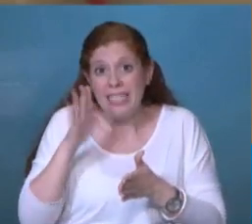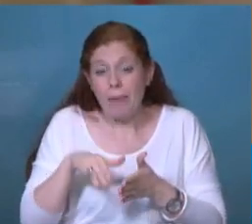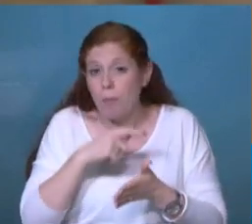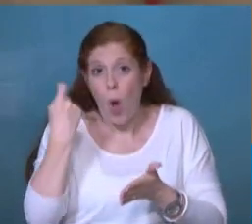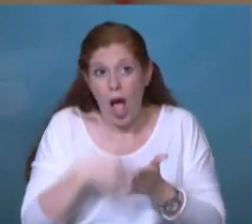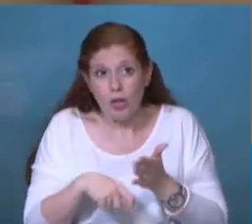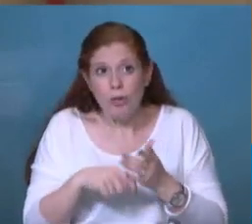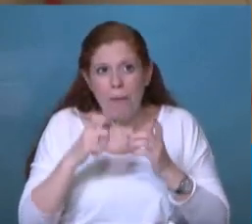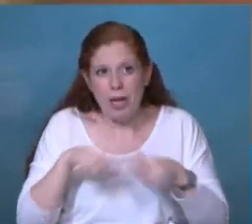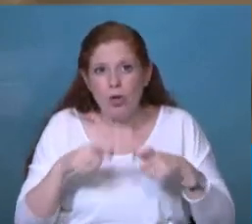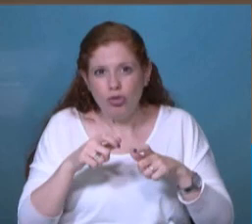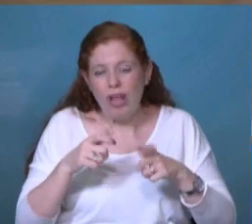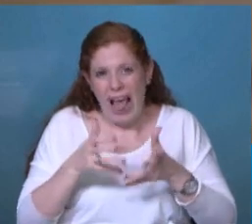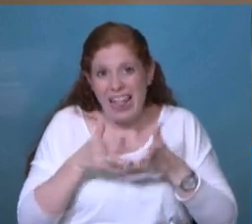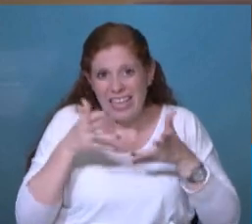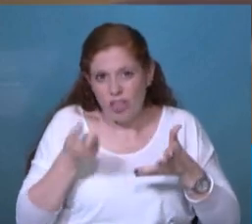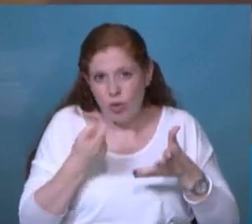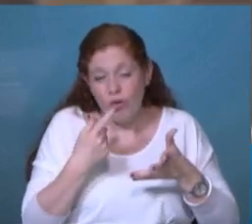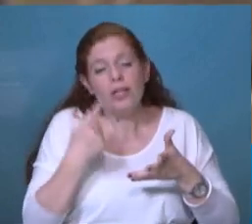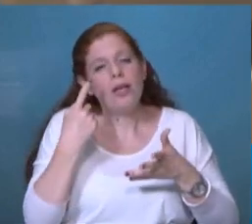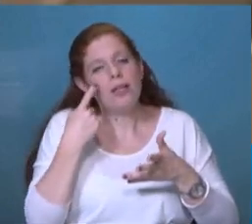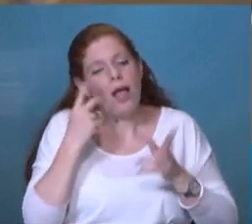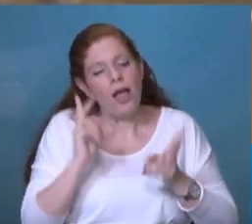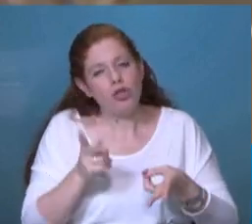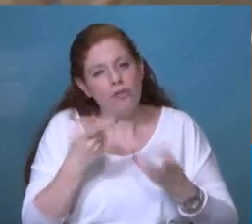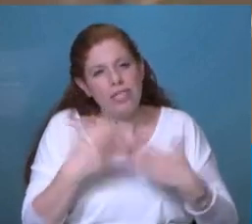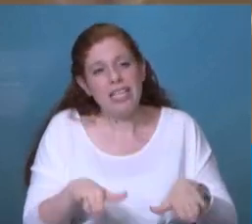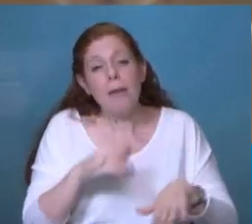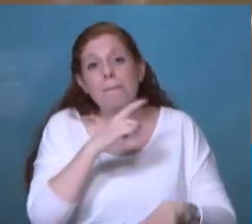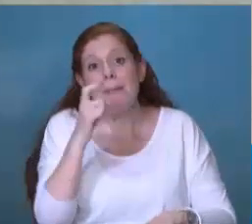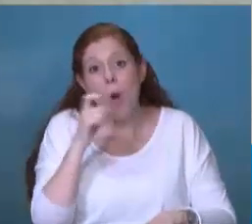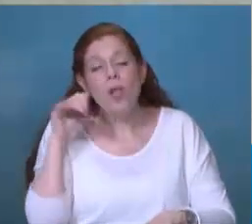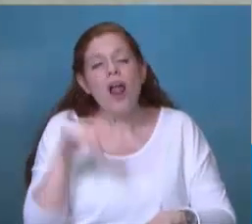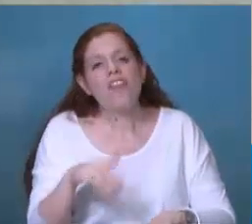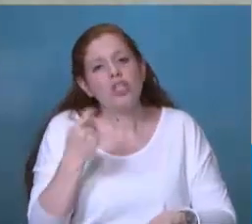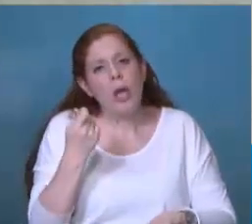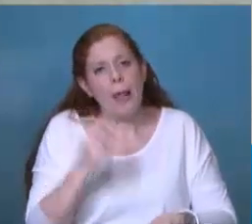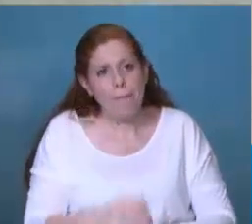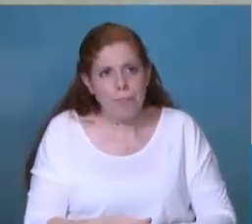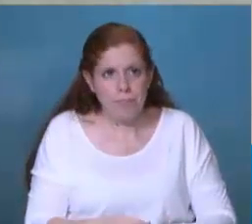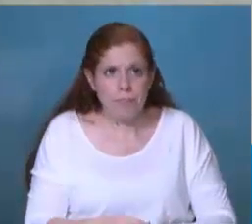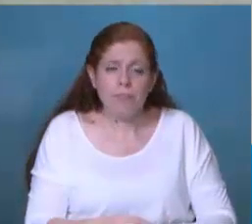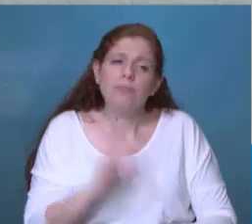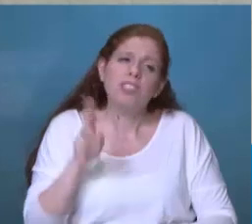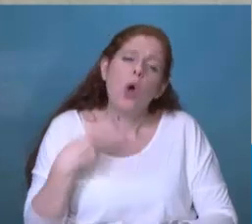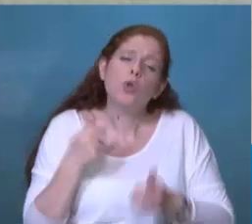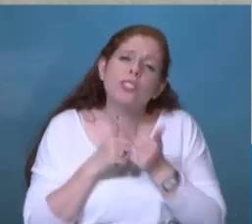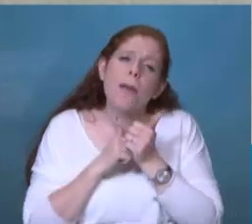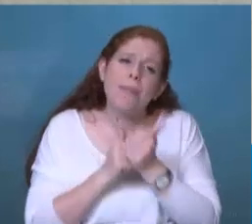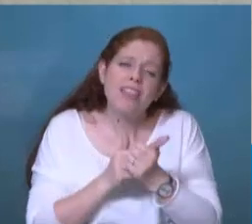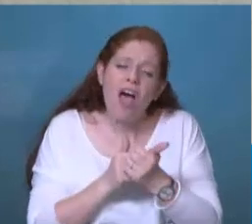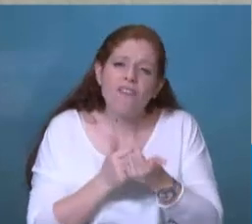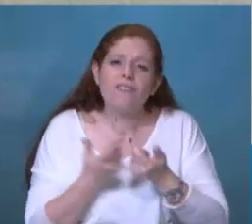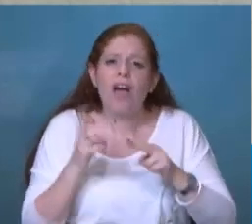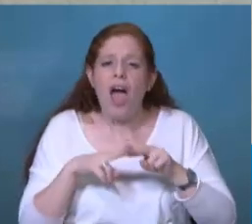מניות של ענקית התרופות, ייתכן שהפסדתם היום בין מאות לאלפי שקלים. יכול להיות שזה המרדף אחרי